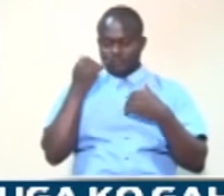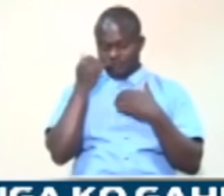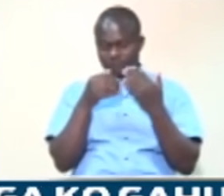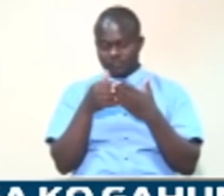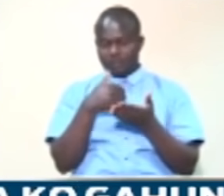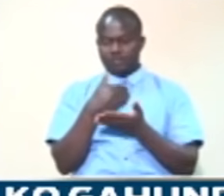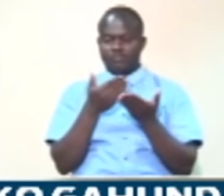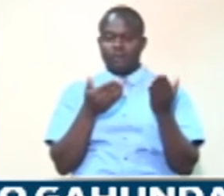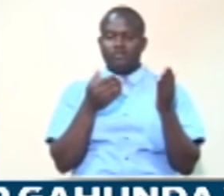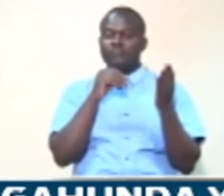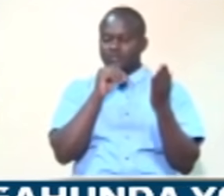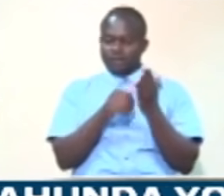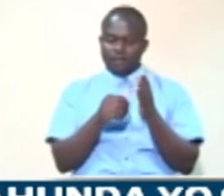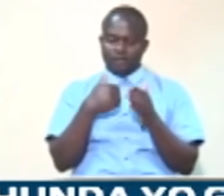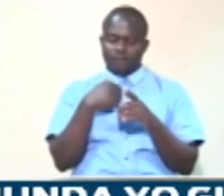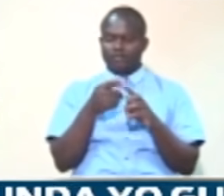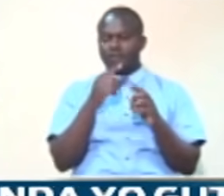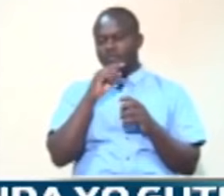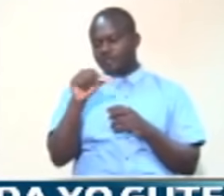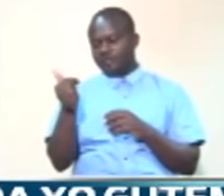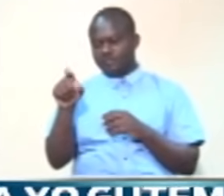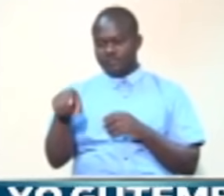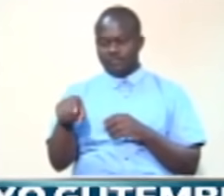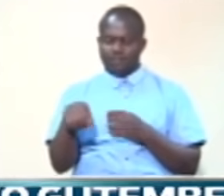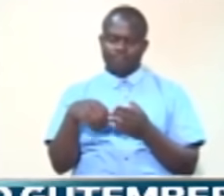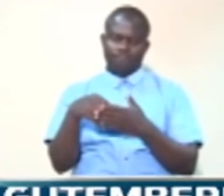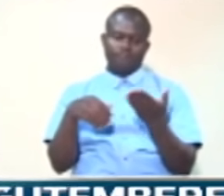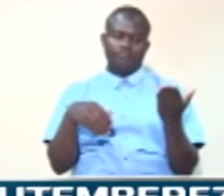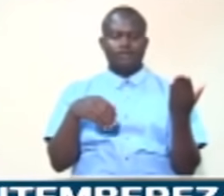aba yafite nyine nta kibazo afite, ariko hari abandi baba bayakeneye.